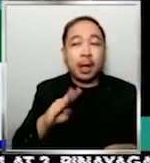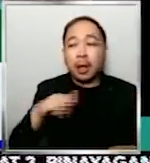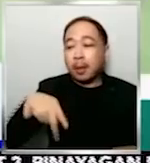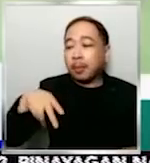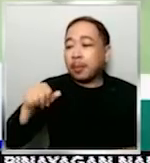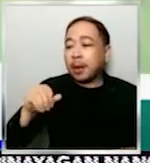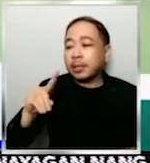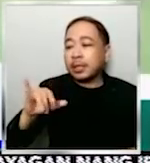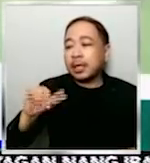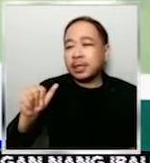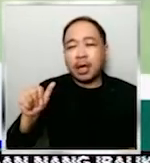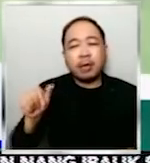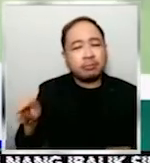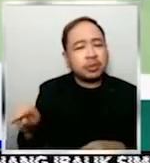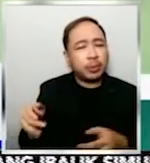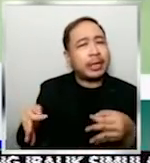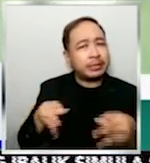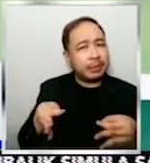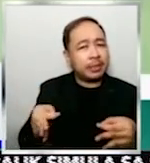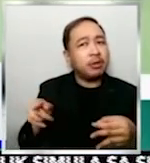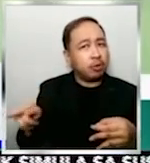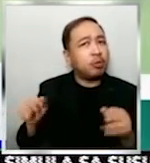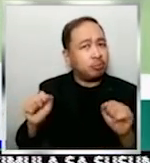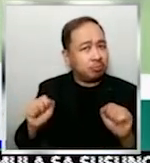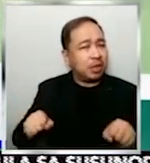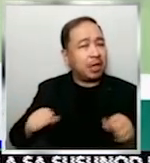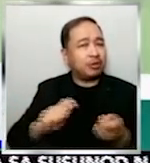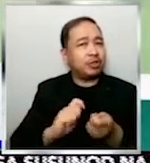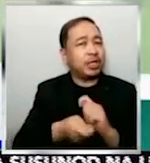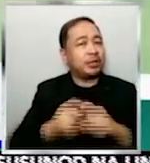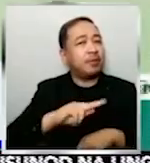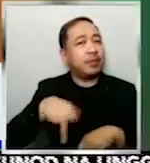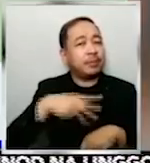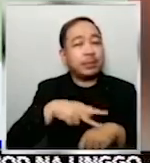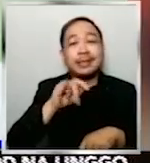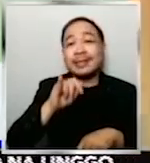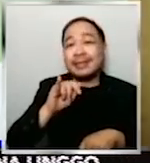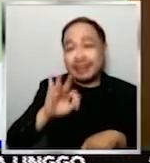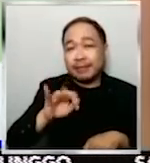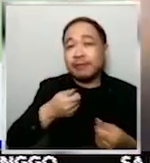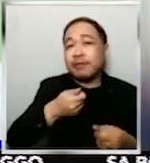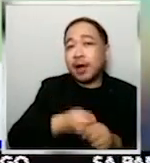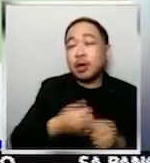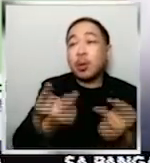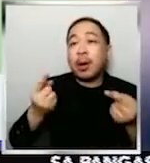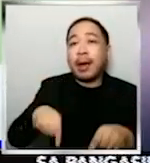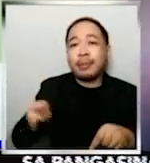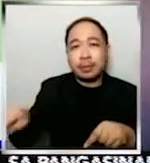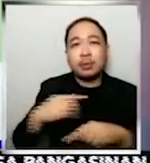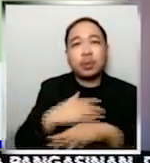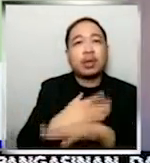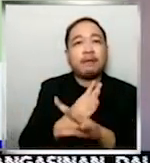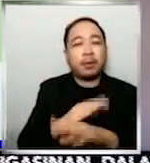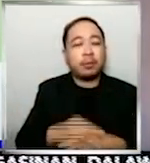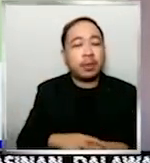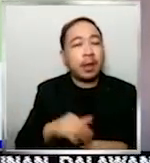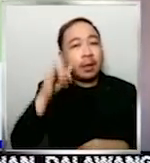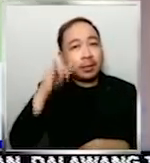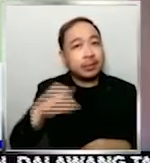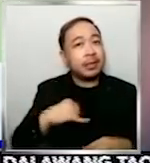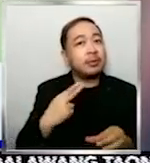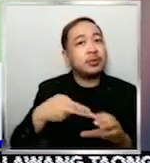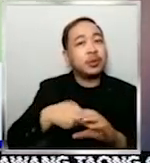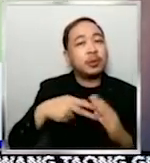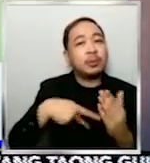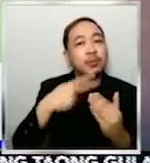kayang umangat at magbago ng Pilipinas kung susundin lang ang ginawa ng Davao. Kahapon naman sumalang sa programa si Attorney Salvador